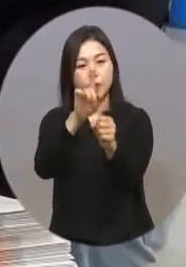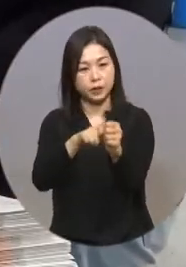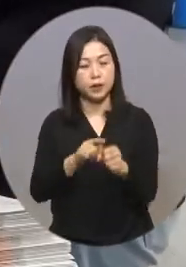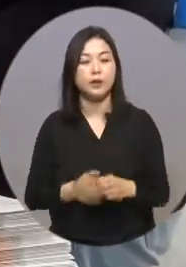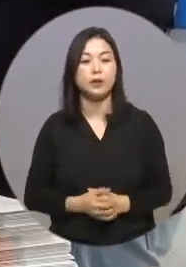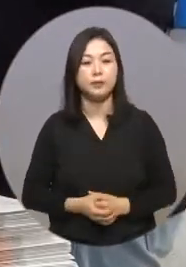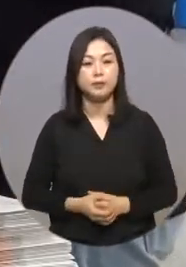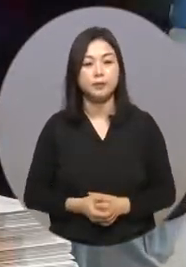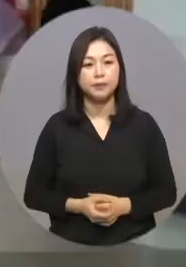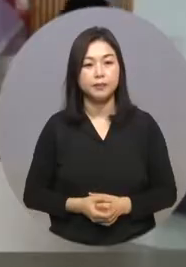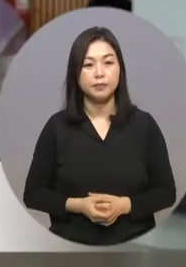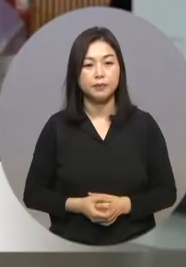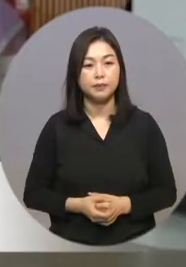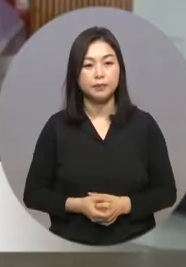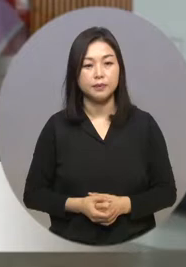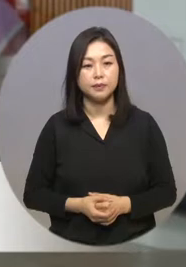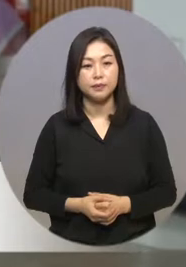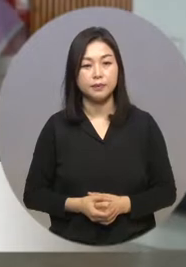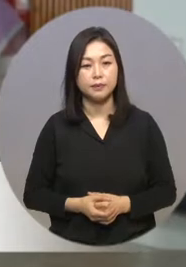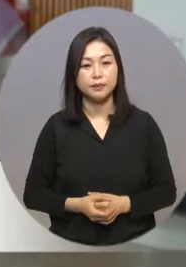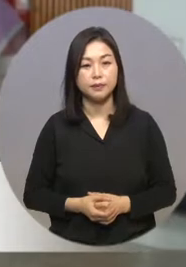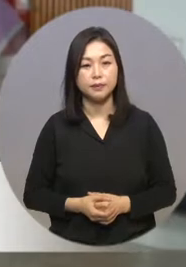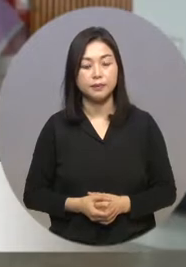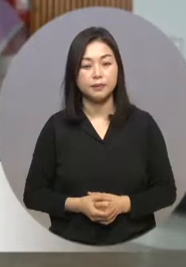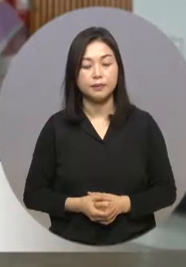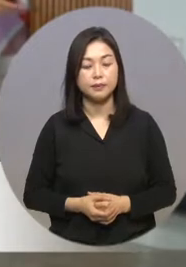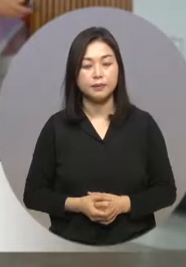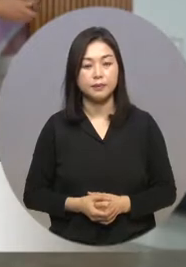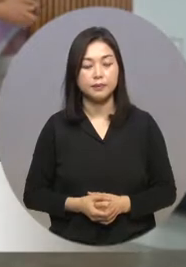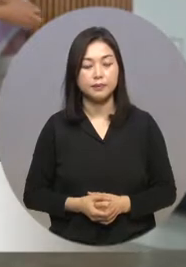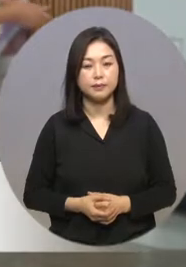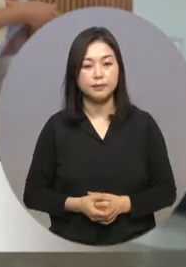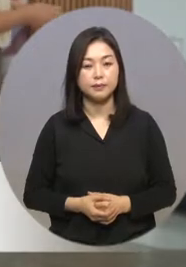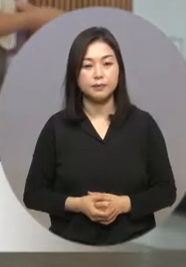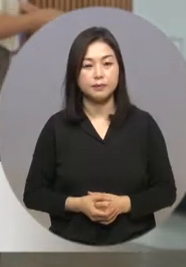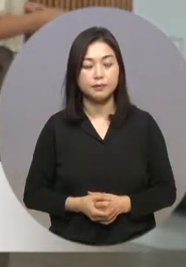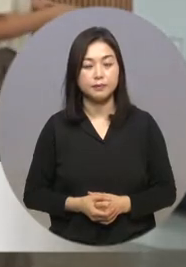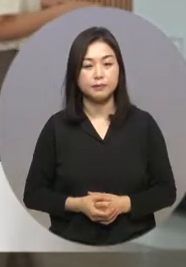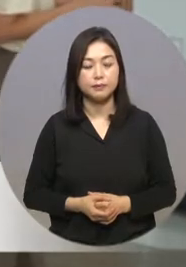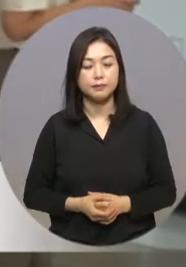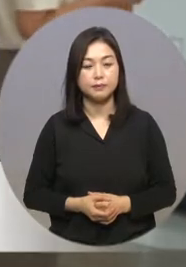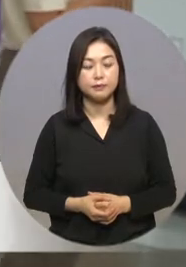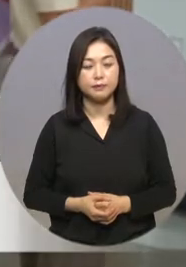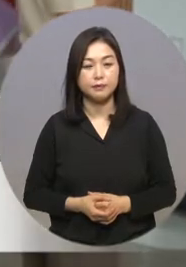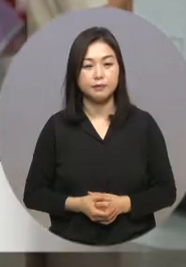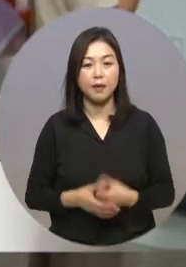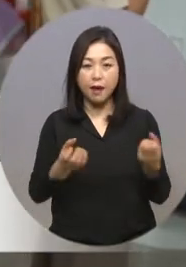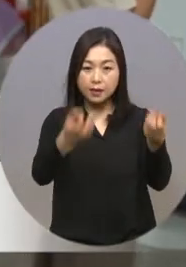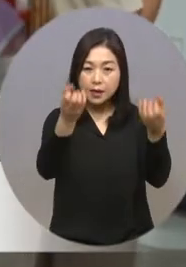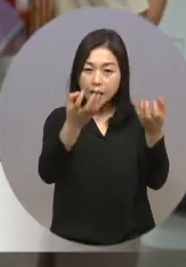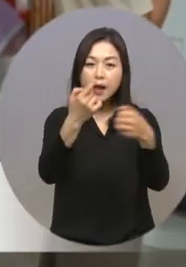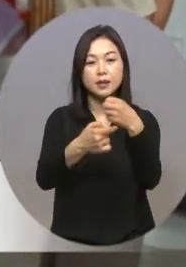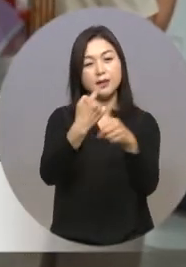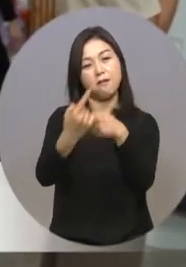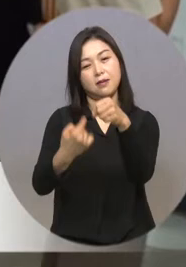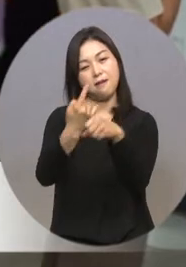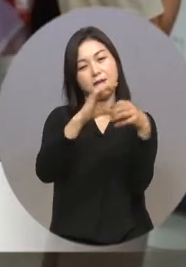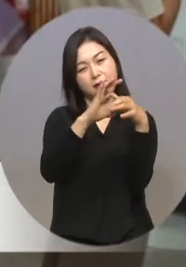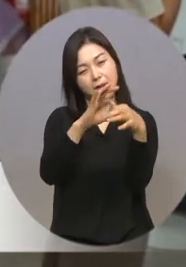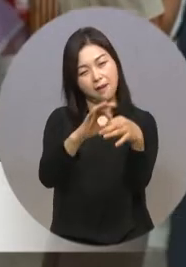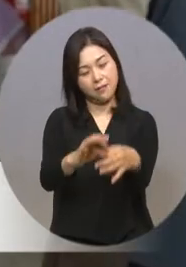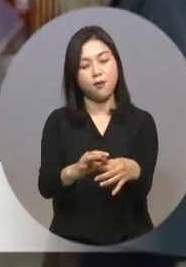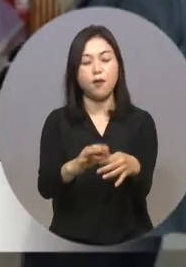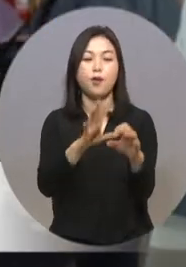마련됐습니다 2 2 1 이 텔 와 해년마다 진행되어 오다가